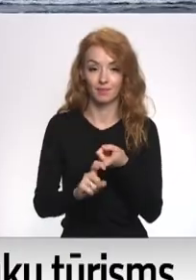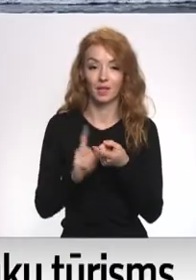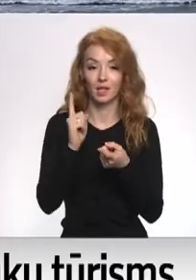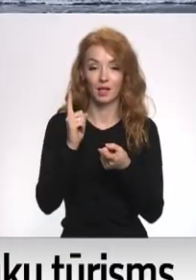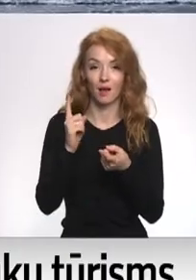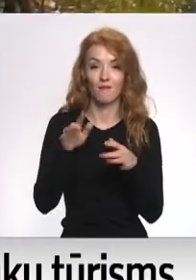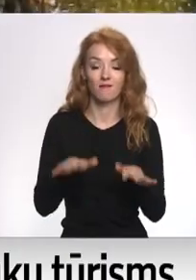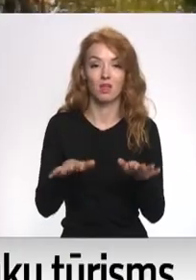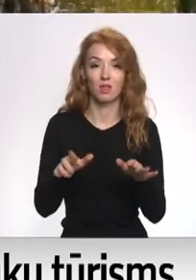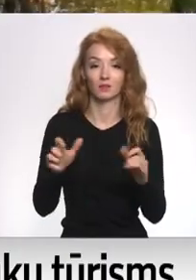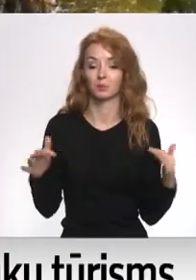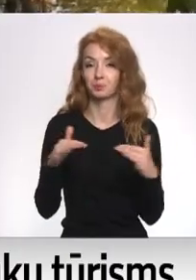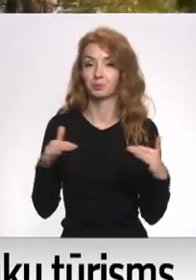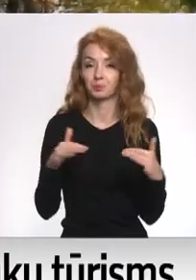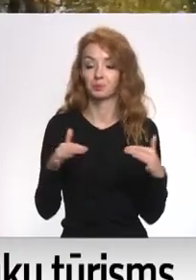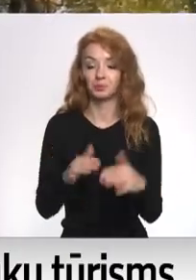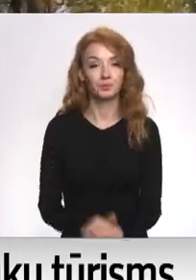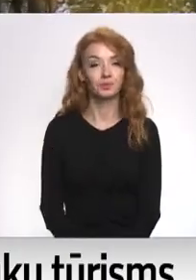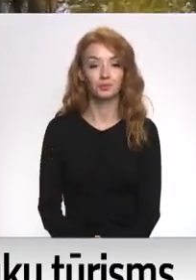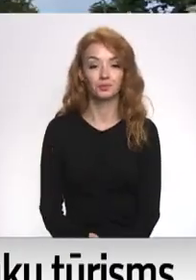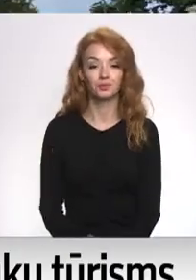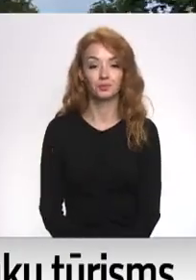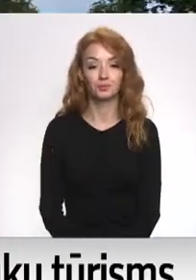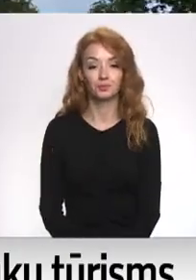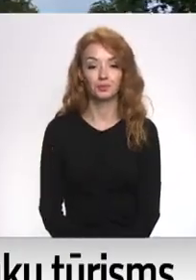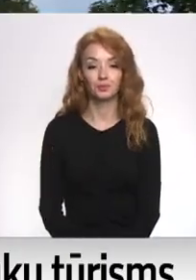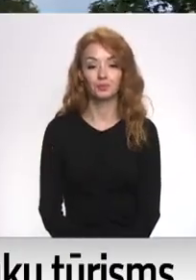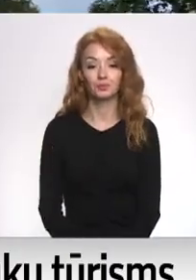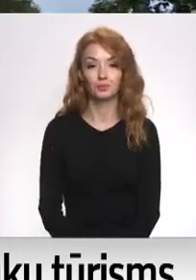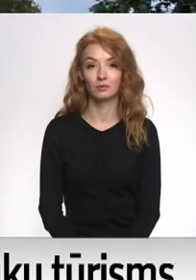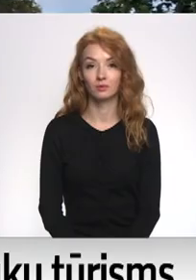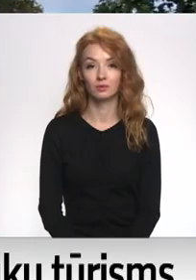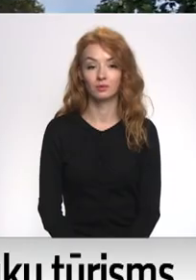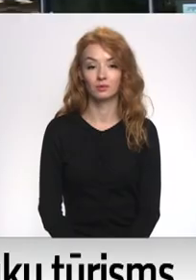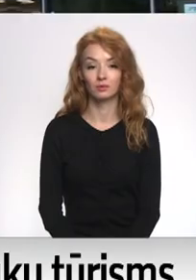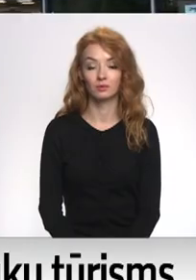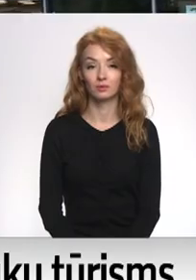vietējo tirgu. Diana Boltiņa, Mikus Andersons, Zemgales reģionālā televīzija.